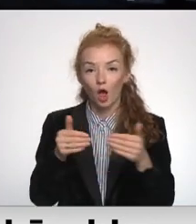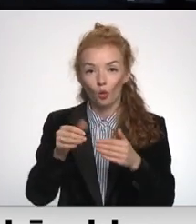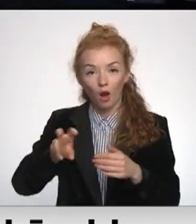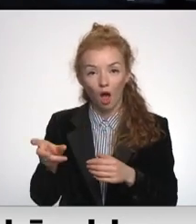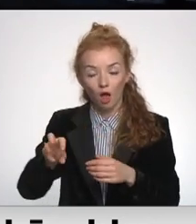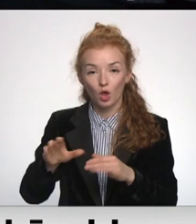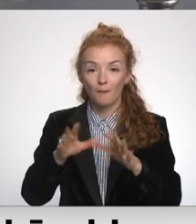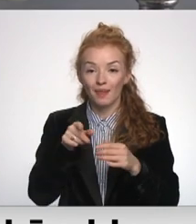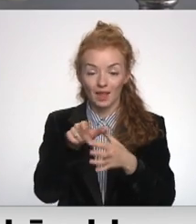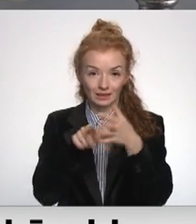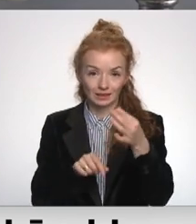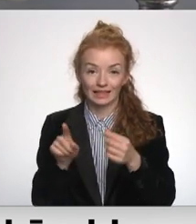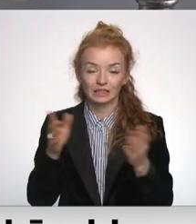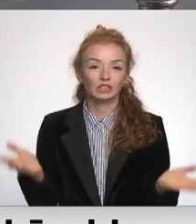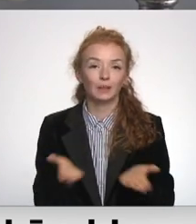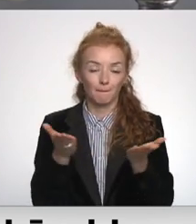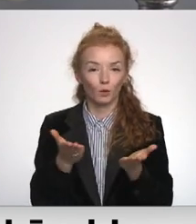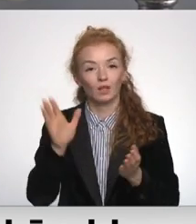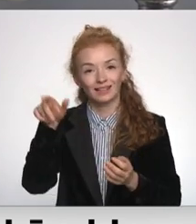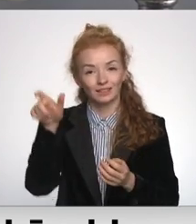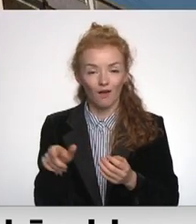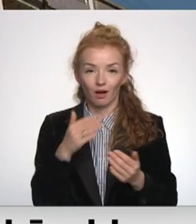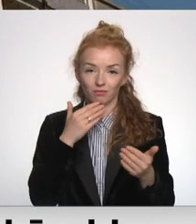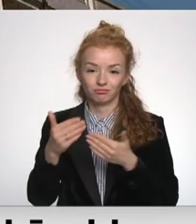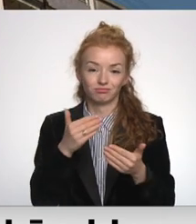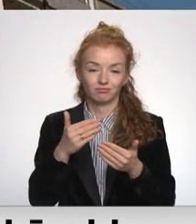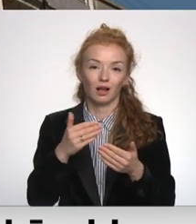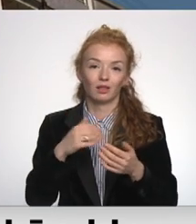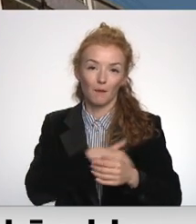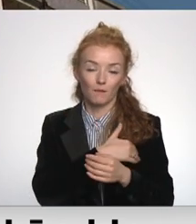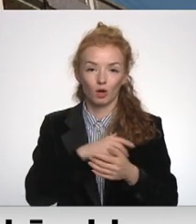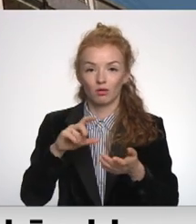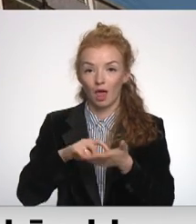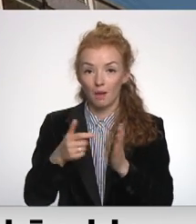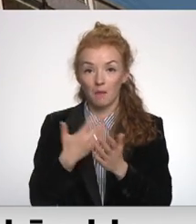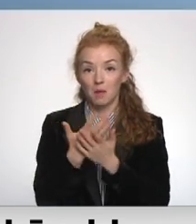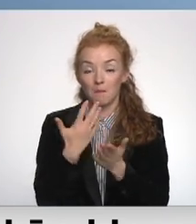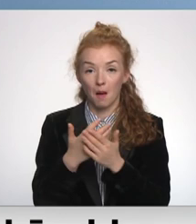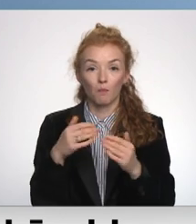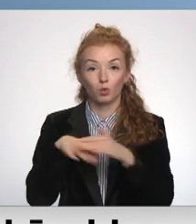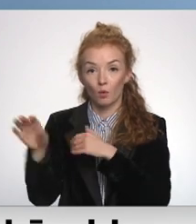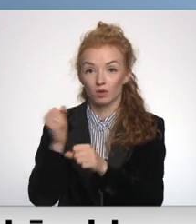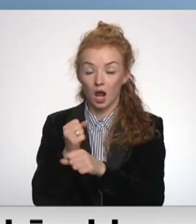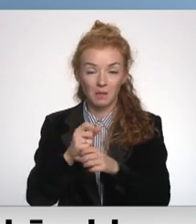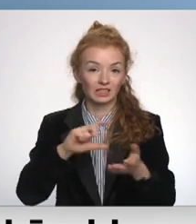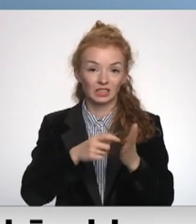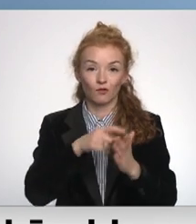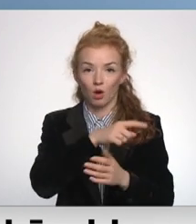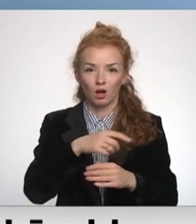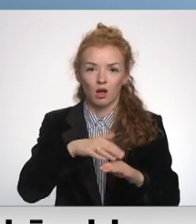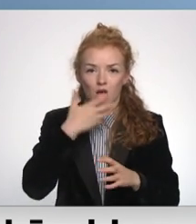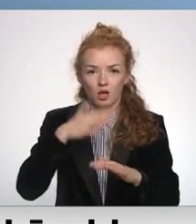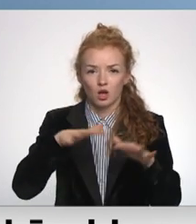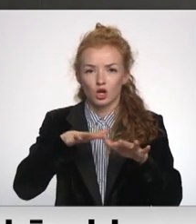tieši alokātors ir stimuls cilvēkiem kontrolēt temperatūru telpās. Piemēram, dodoties uz darbu, dzīvoklī nav nepieciešams uzturēt 23